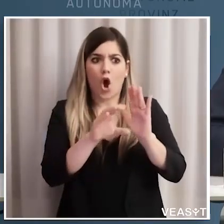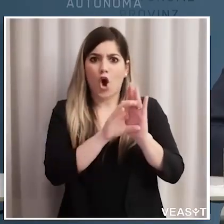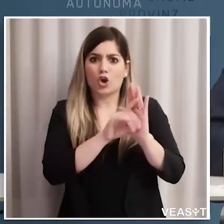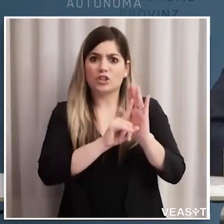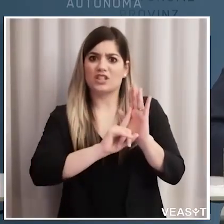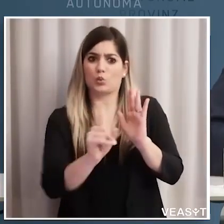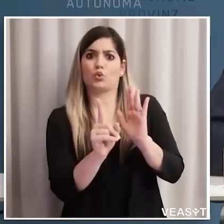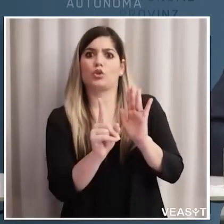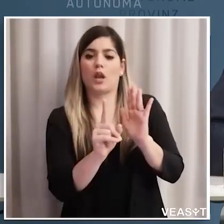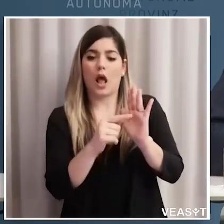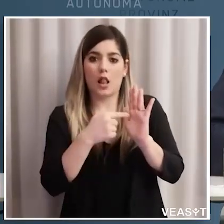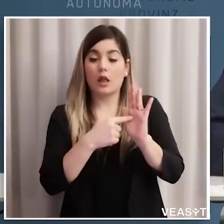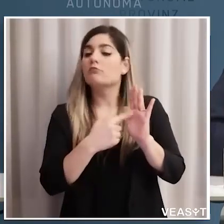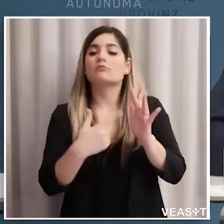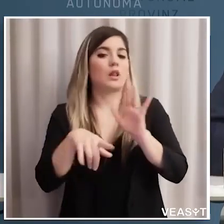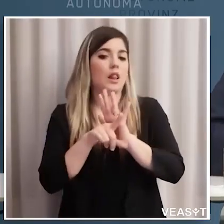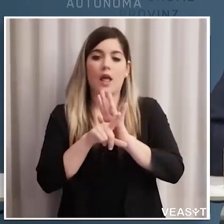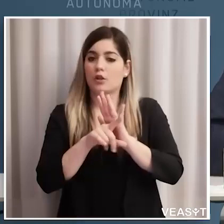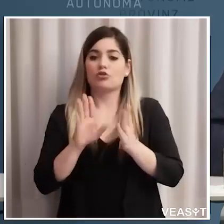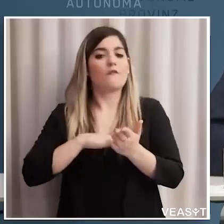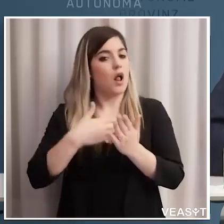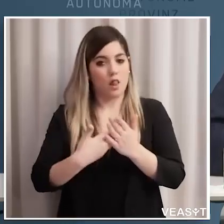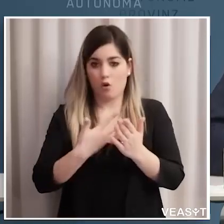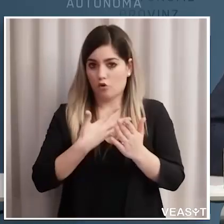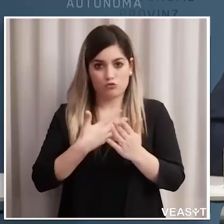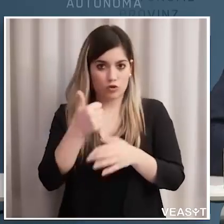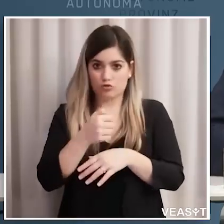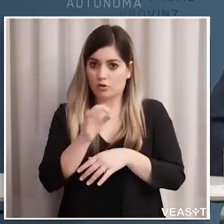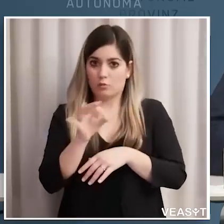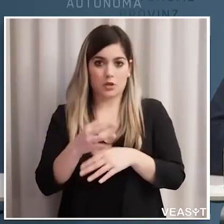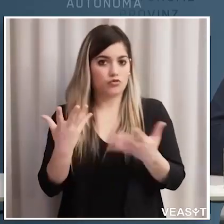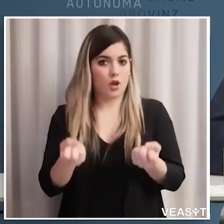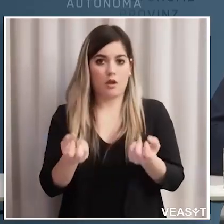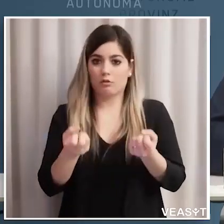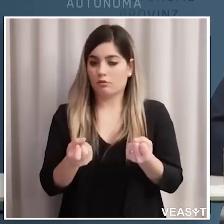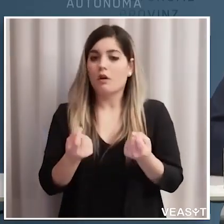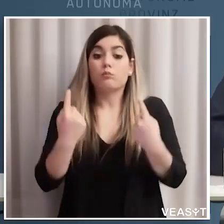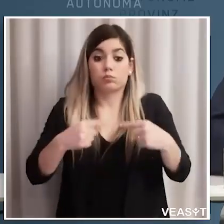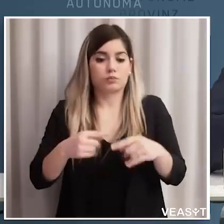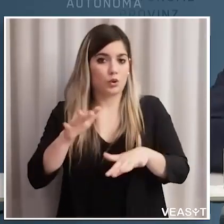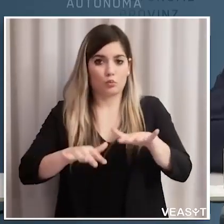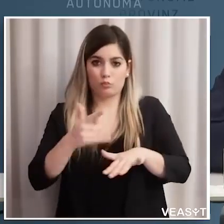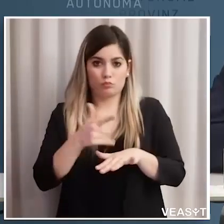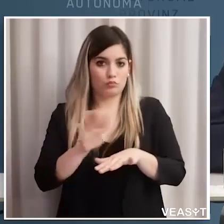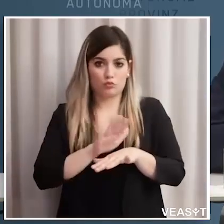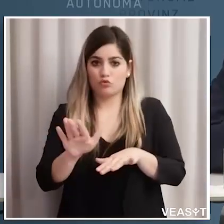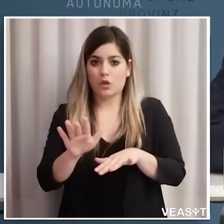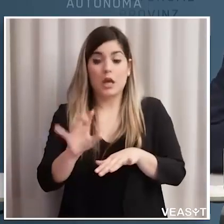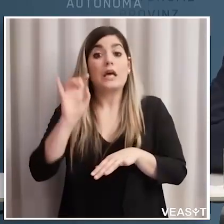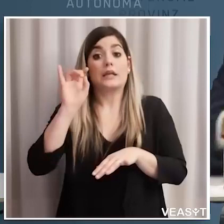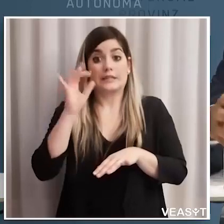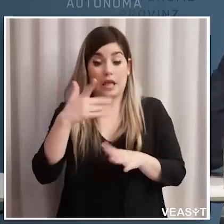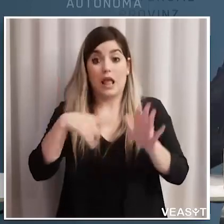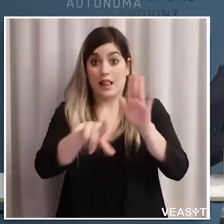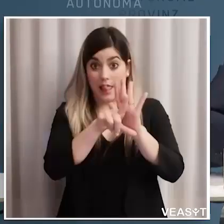la norma è una norma valida in tutti i sensi e a tutti gli effetti. Su questo non ci possono essere dubbi e così quando, se sarà legge, quando